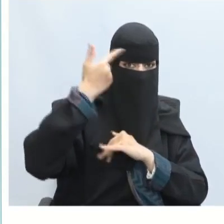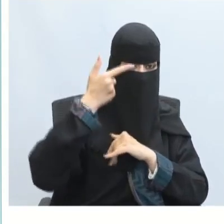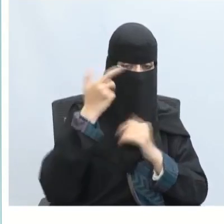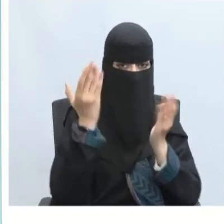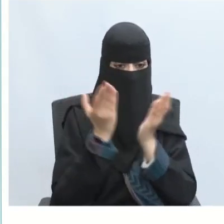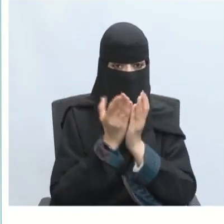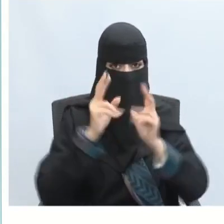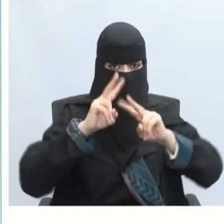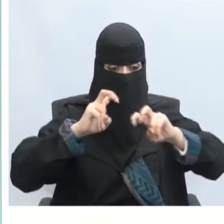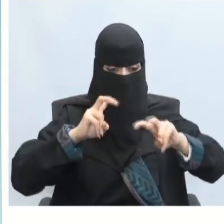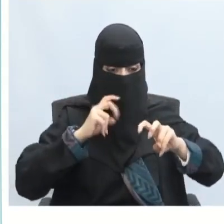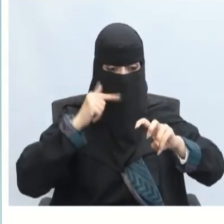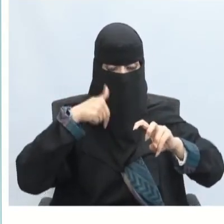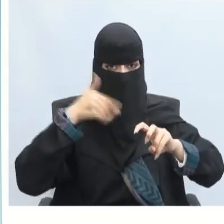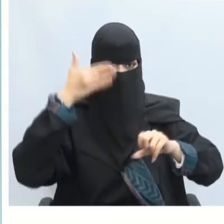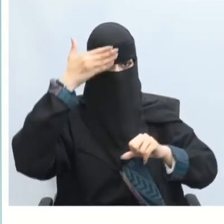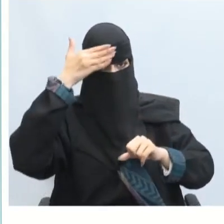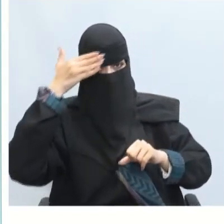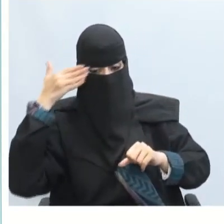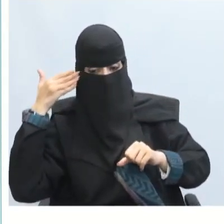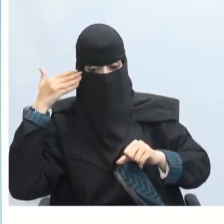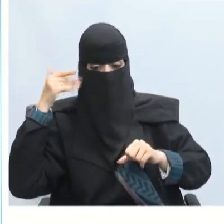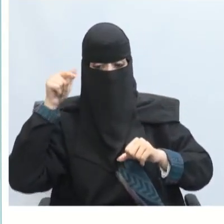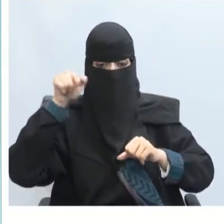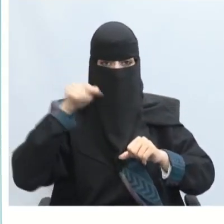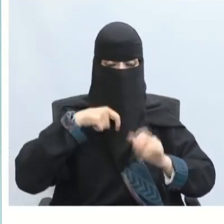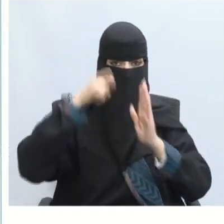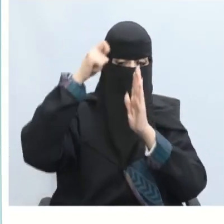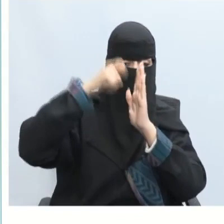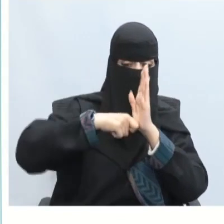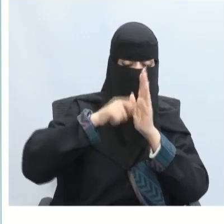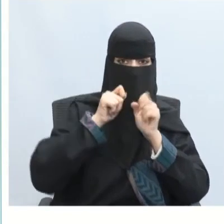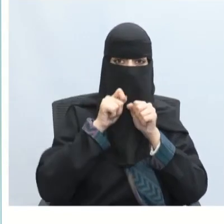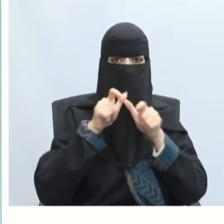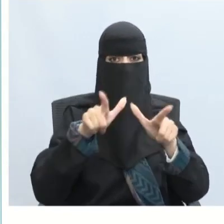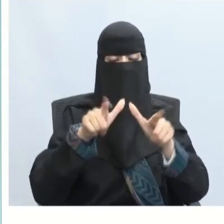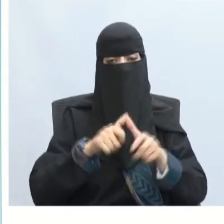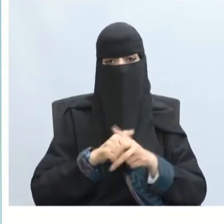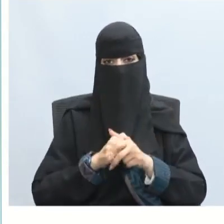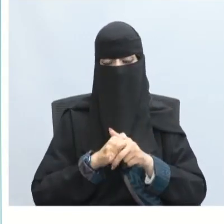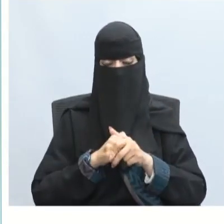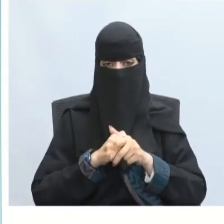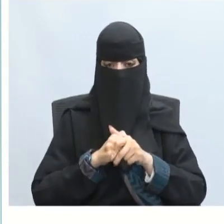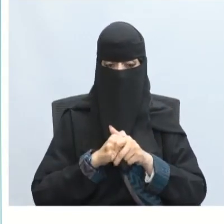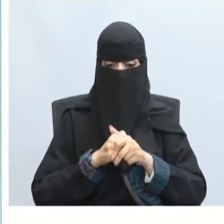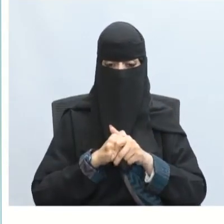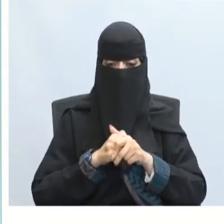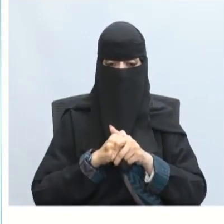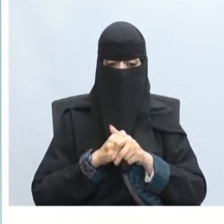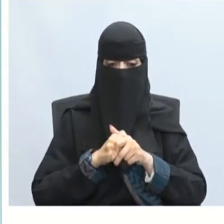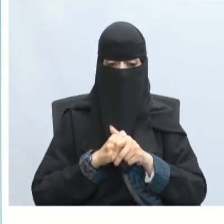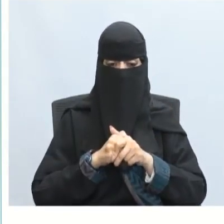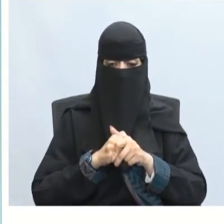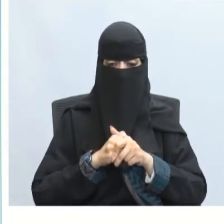فكرته ثم دراسه هذا الاقتراح ومن ثم مراجعته